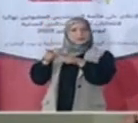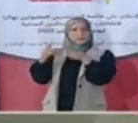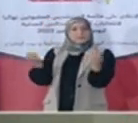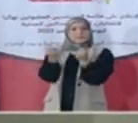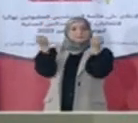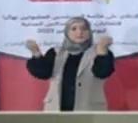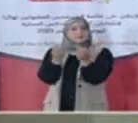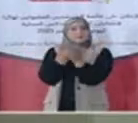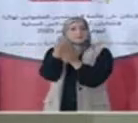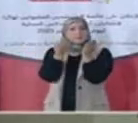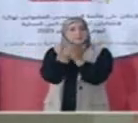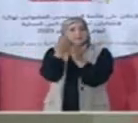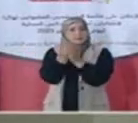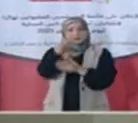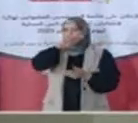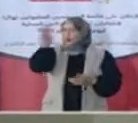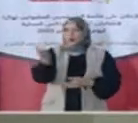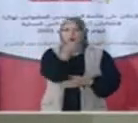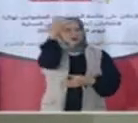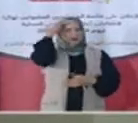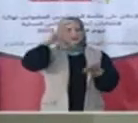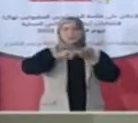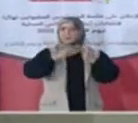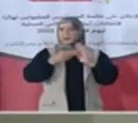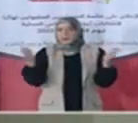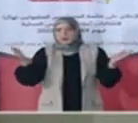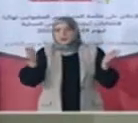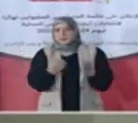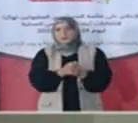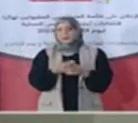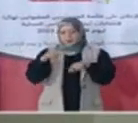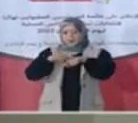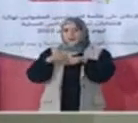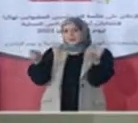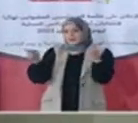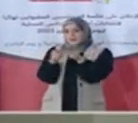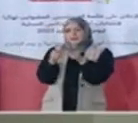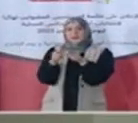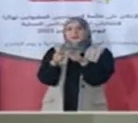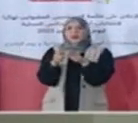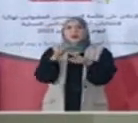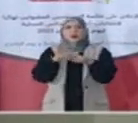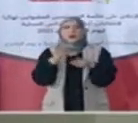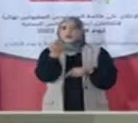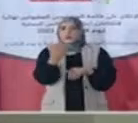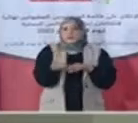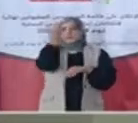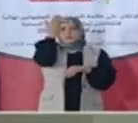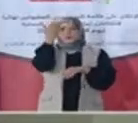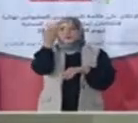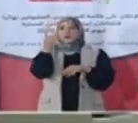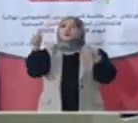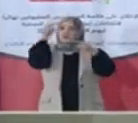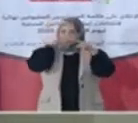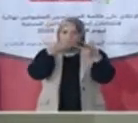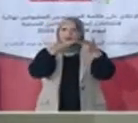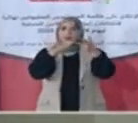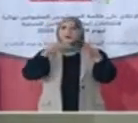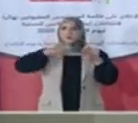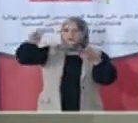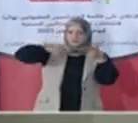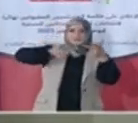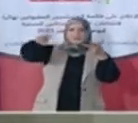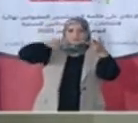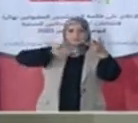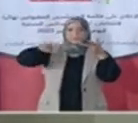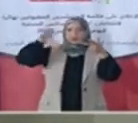تعبير مباشر كلاسيكية اللي تعرفوها، اللي أولا مدتها قصيرة وتكلفتها باهظة ثم تطلب تنقل من الجهات إلى